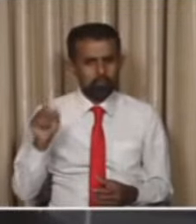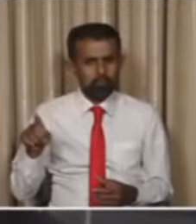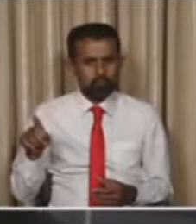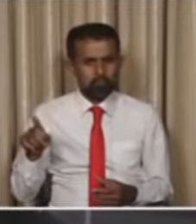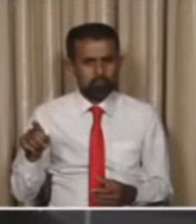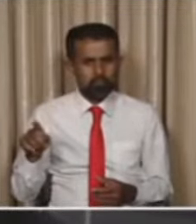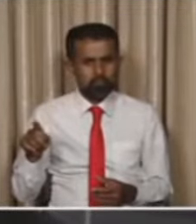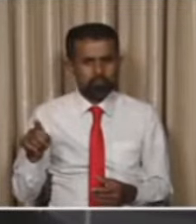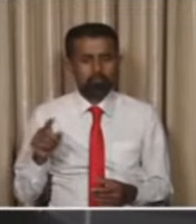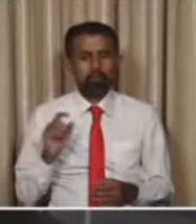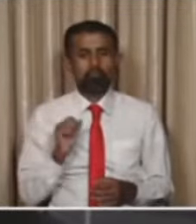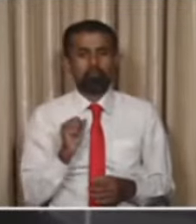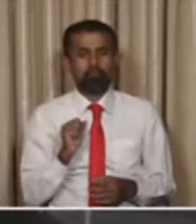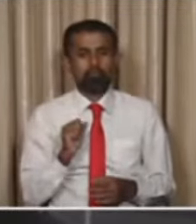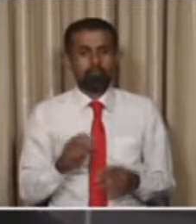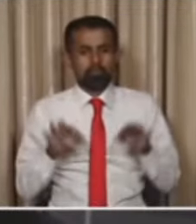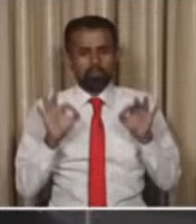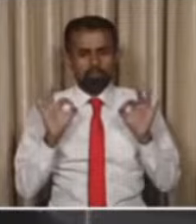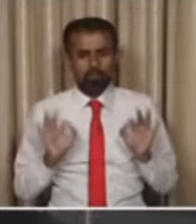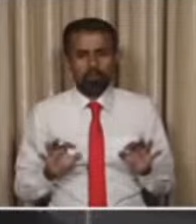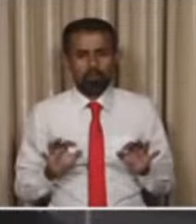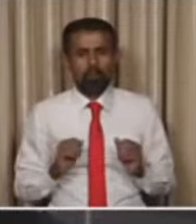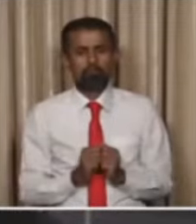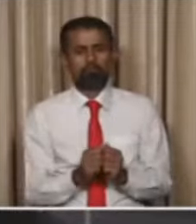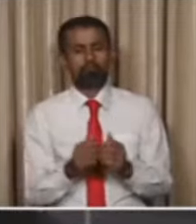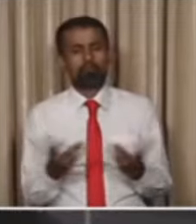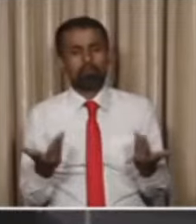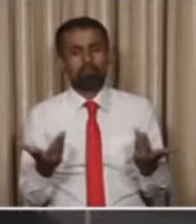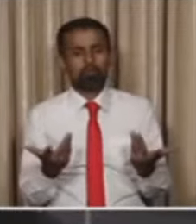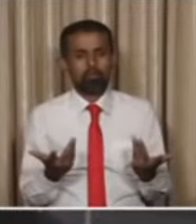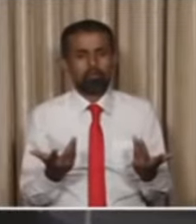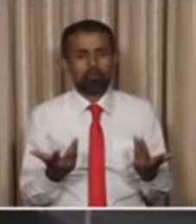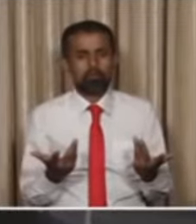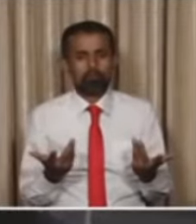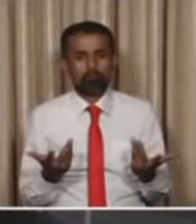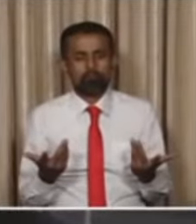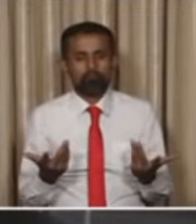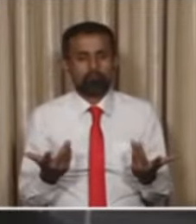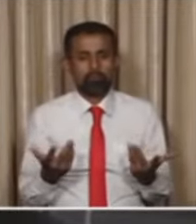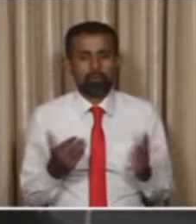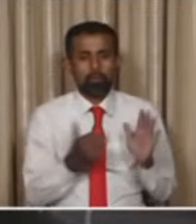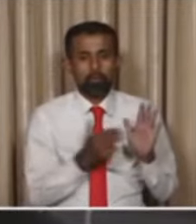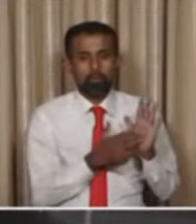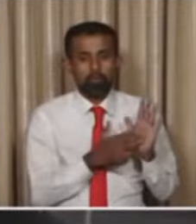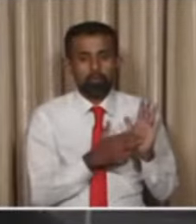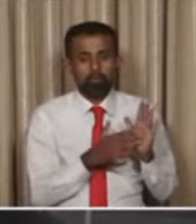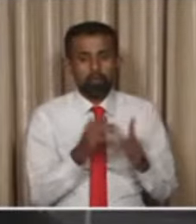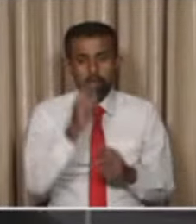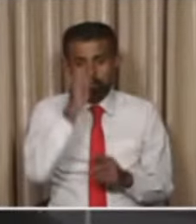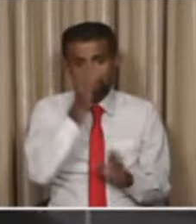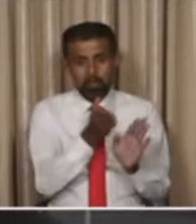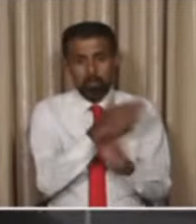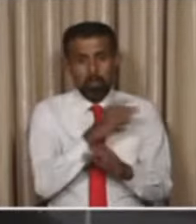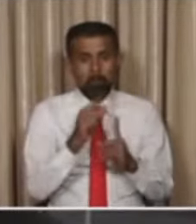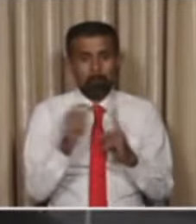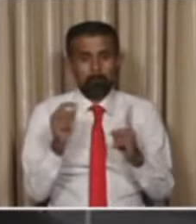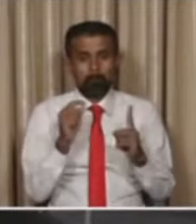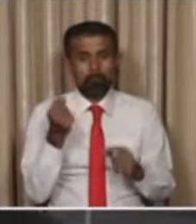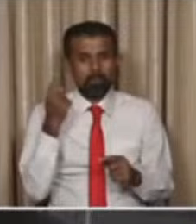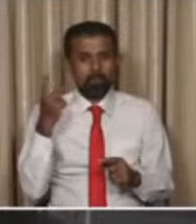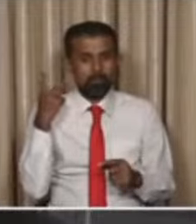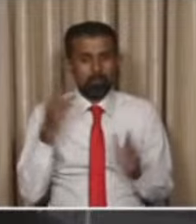තමයි ප්‍රශ්නේයි මේකට හරියට ක්‍රියාමාර්ගයක් ගත්තේ නැත්තේ කියලා. එතකොට මුජිබුර් රහමාන් හිටපු මන්ත්‍රීතුමා ඊයේ පෙරේදා